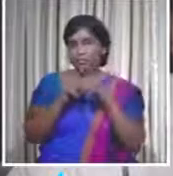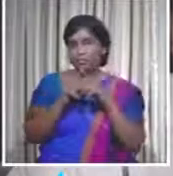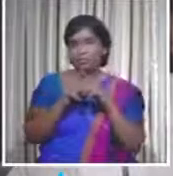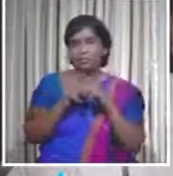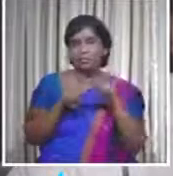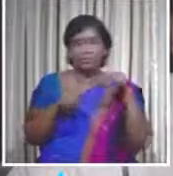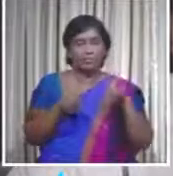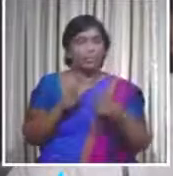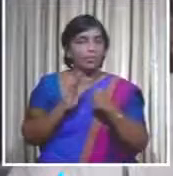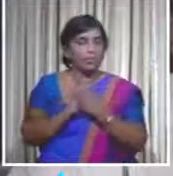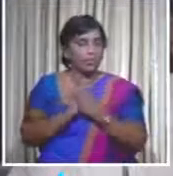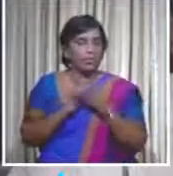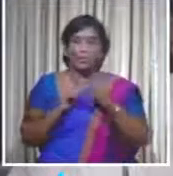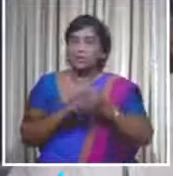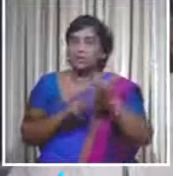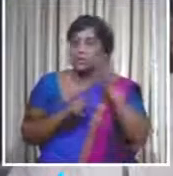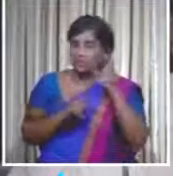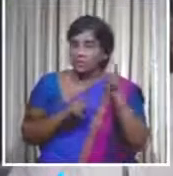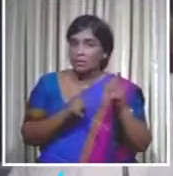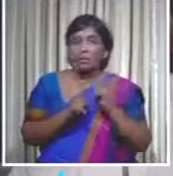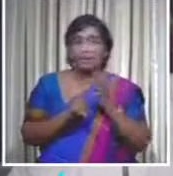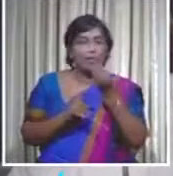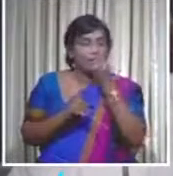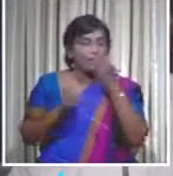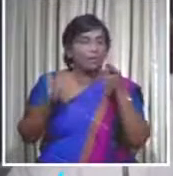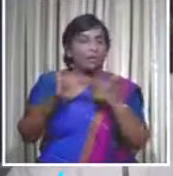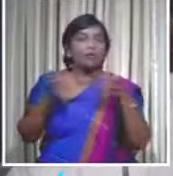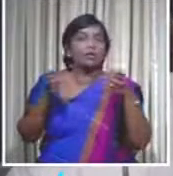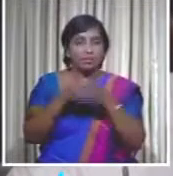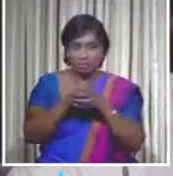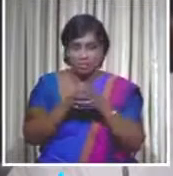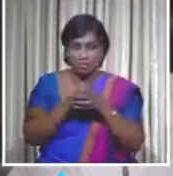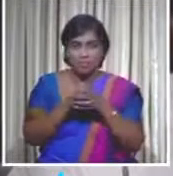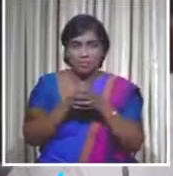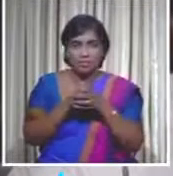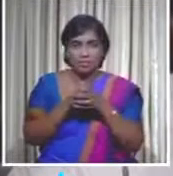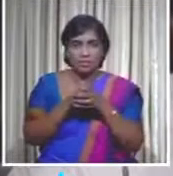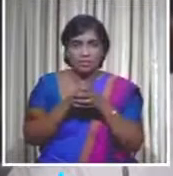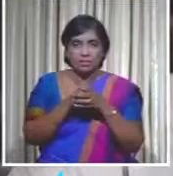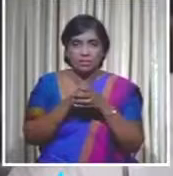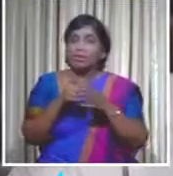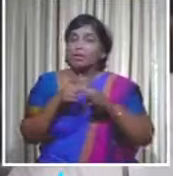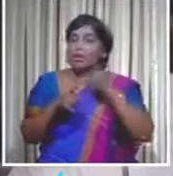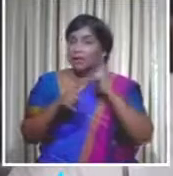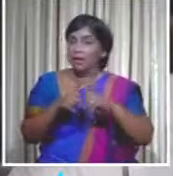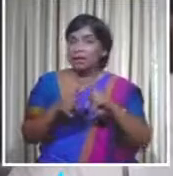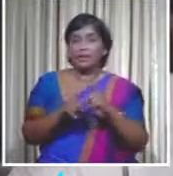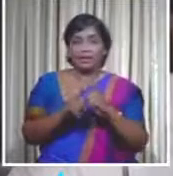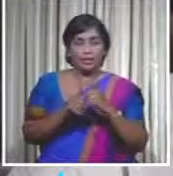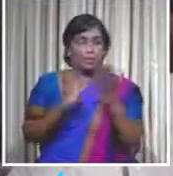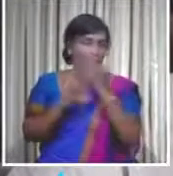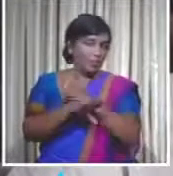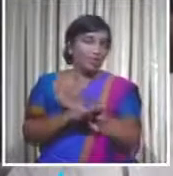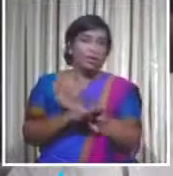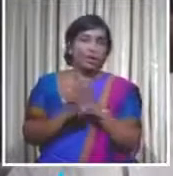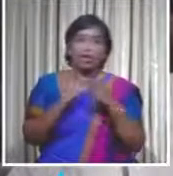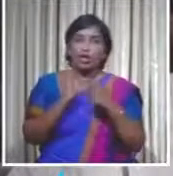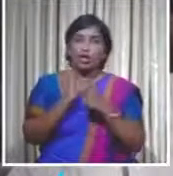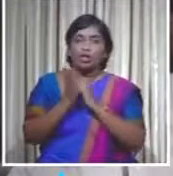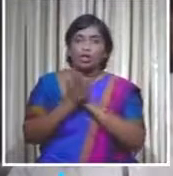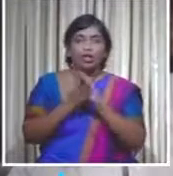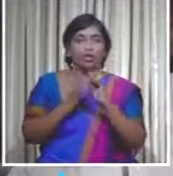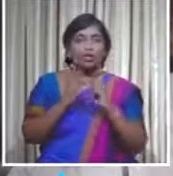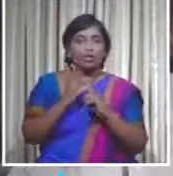අද ගරු සභාපතිතුමනි පාරිභෝගික අධිකාරියේ විධායක අධ්‍යක්ෂක හිටපු තුෂාන්